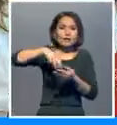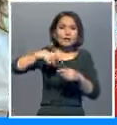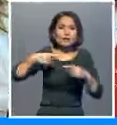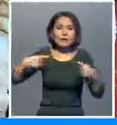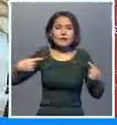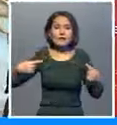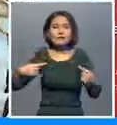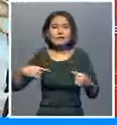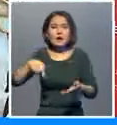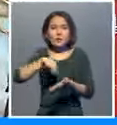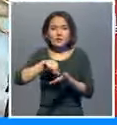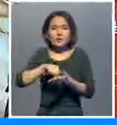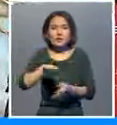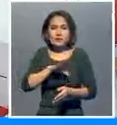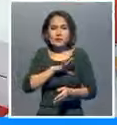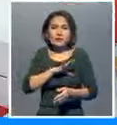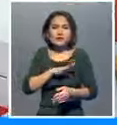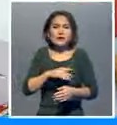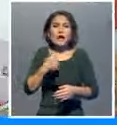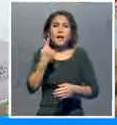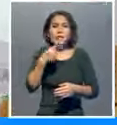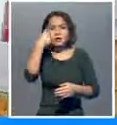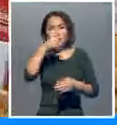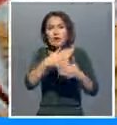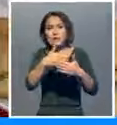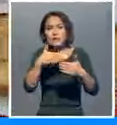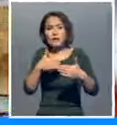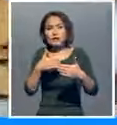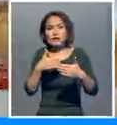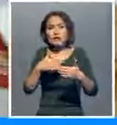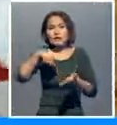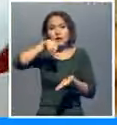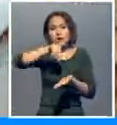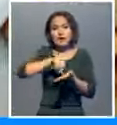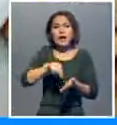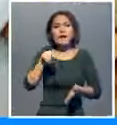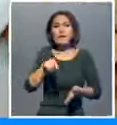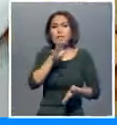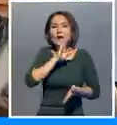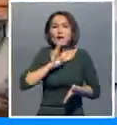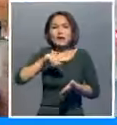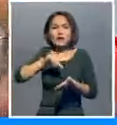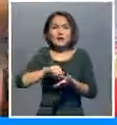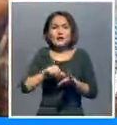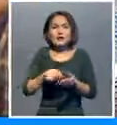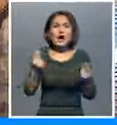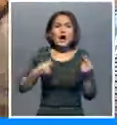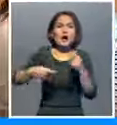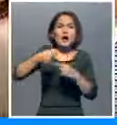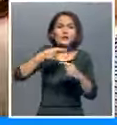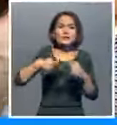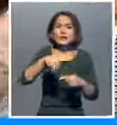Жалпы байқау бір жыл бұрын басталған. Оған өңірлерден 1,500-ға жуық әйел қатысыпты. Әуелі оларға кәсіпкерлікті қалай жүргізу